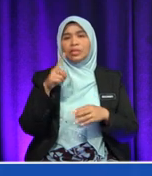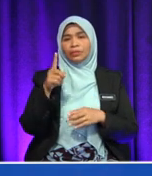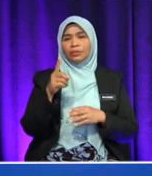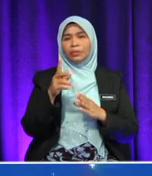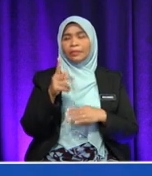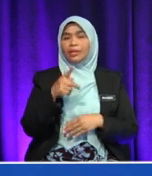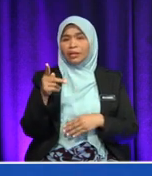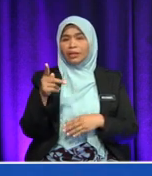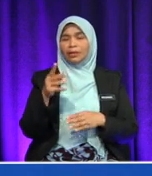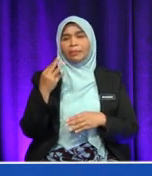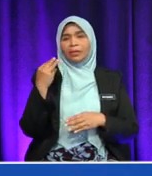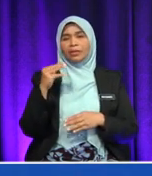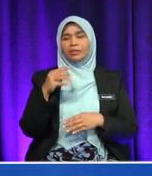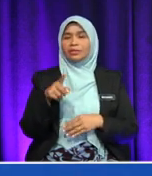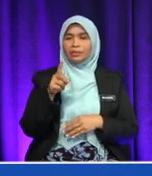dihendaklah